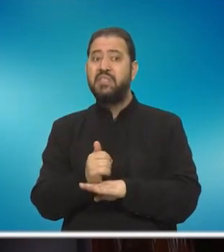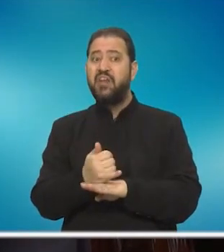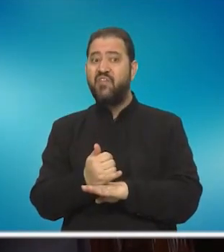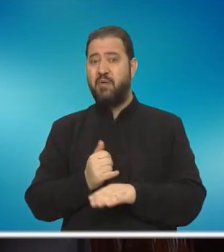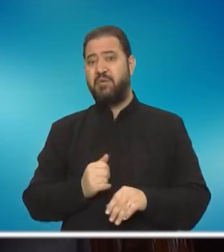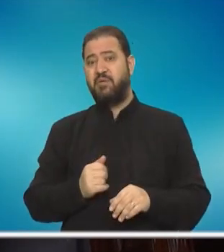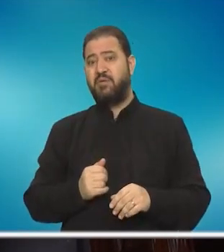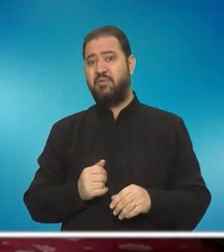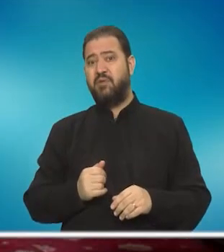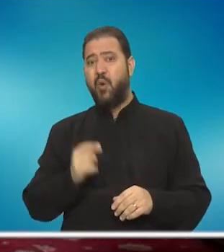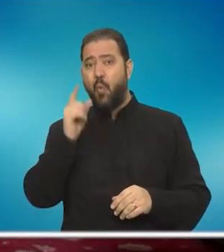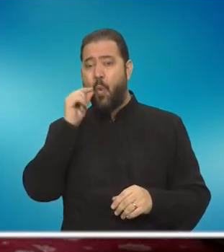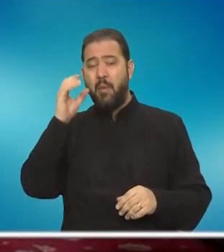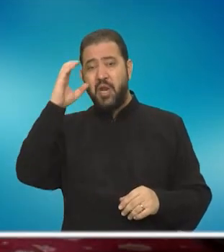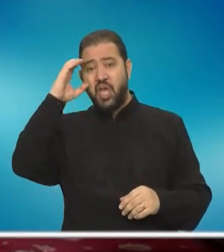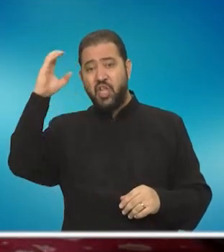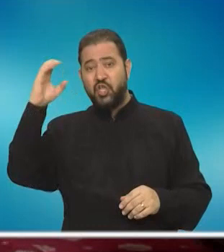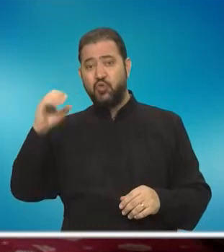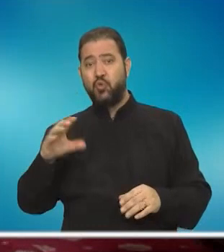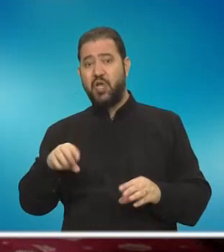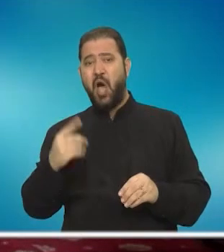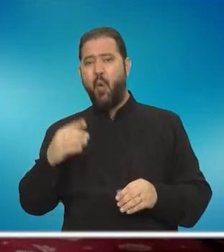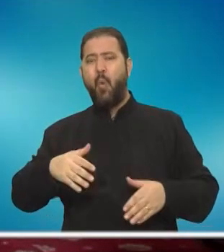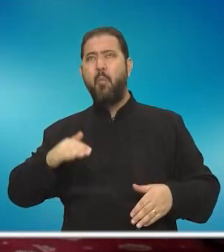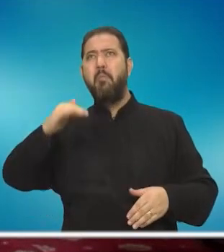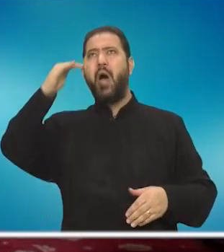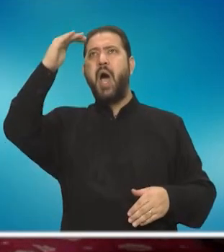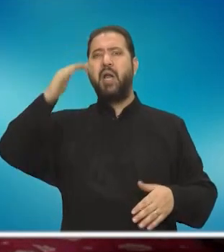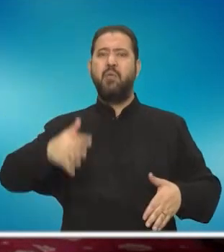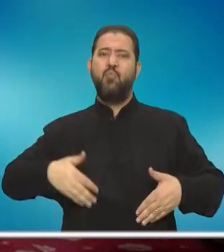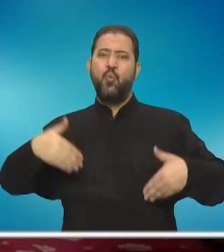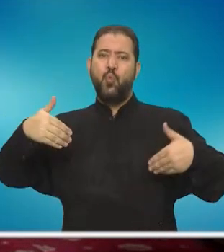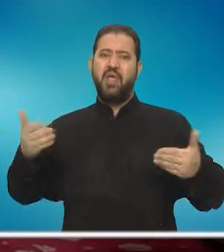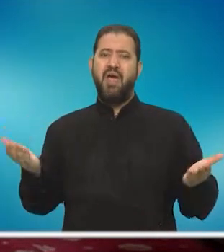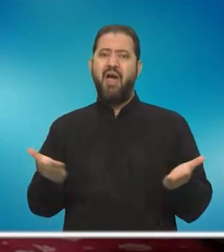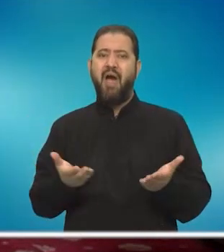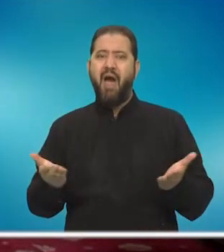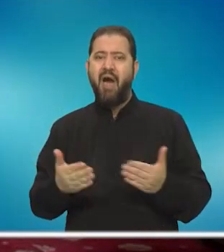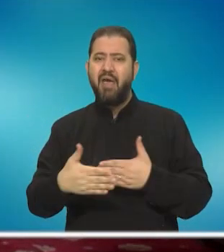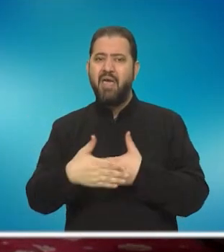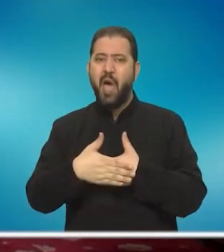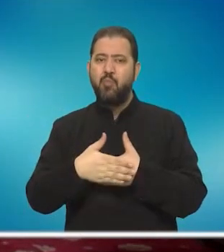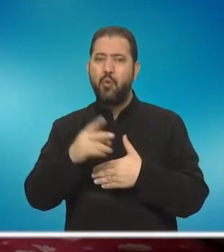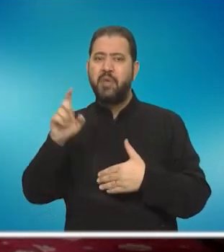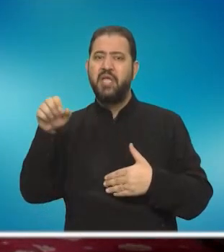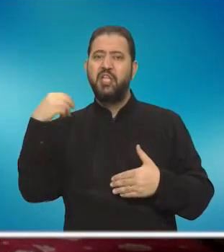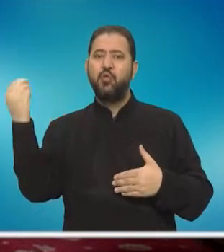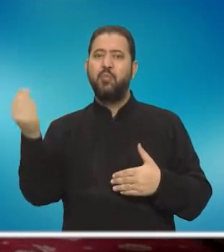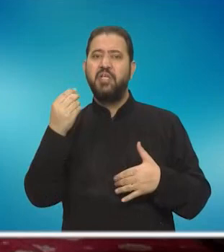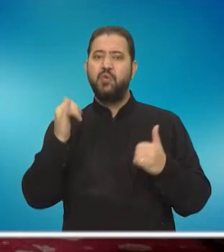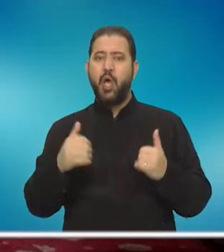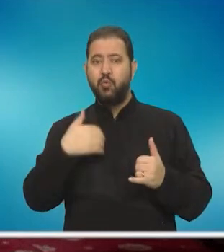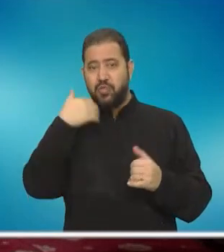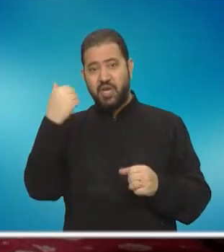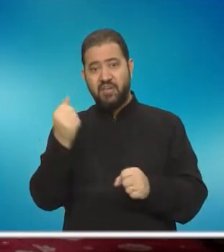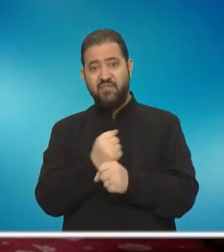că creștinii, în general, au o mare bucurie care îi apropie de Dumnezeu atunci când